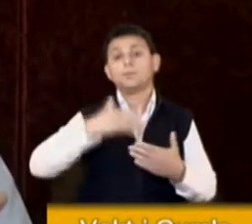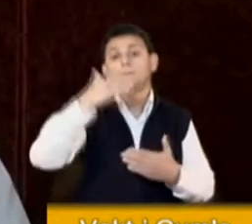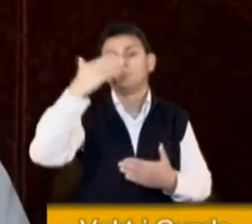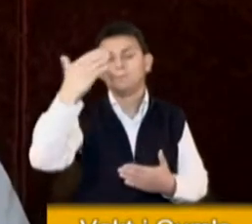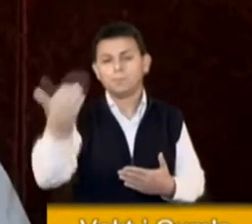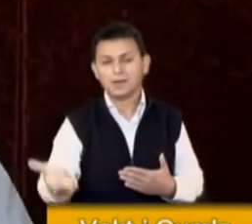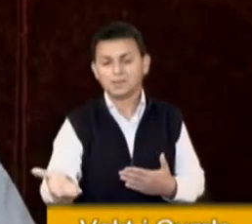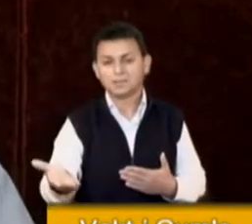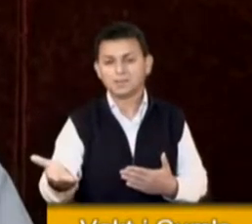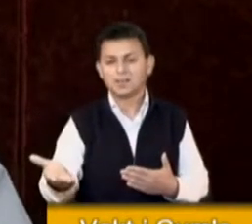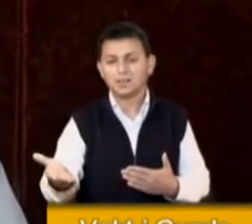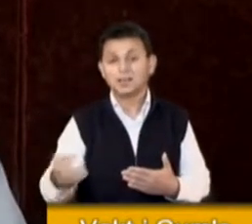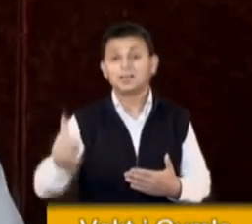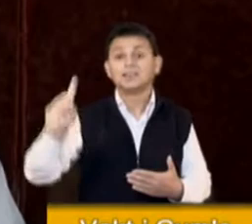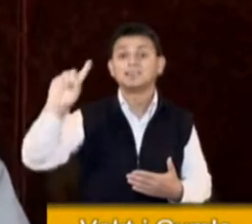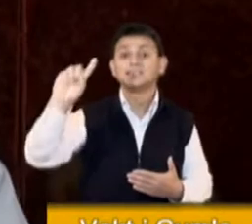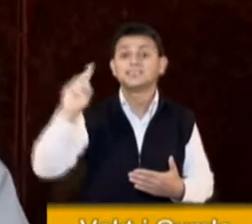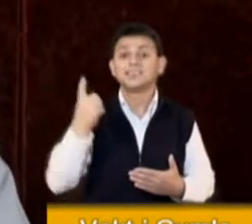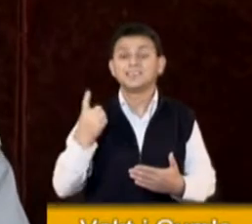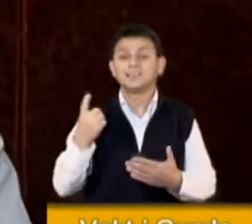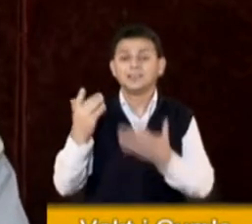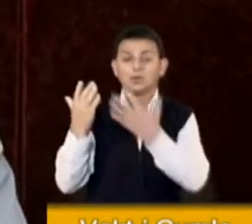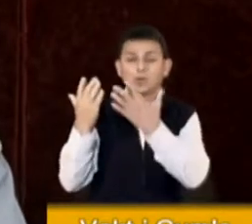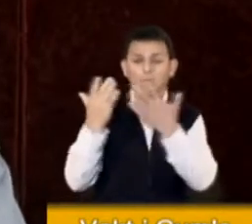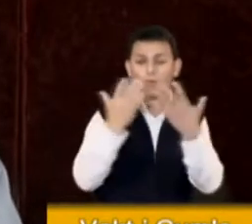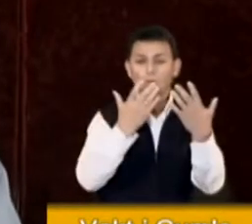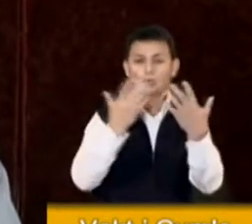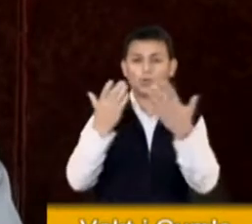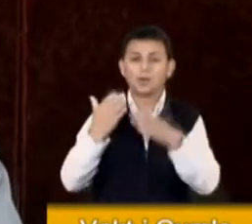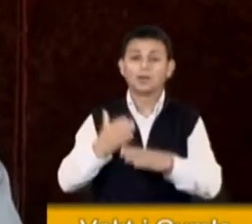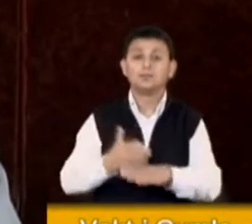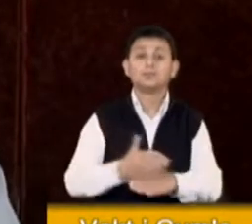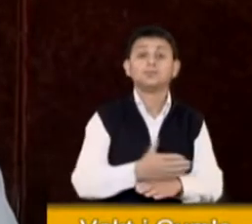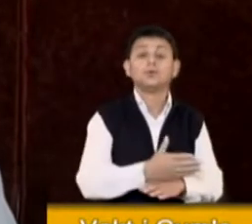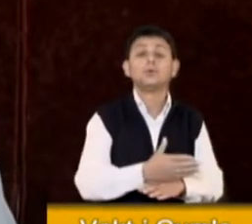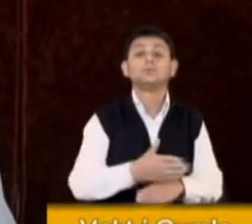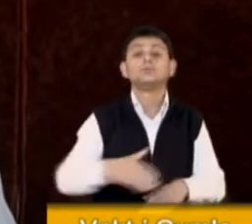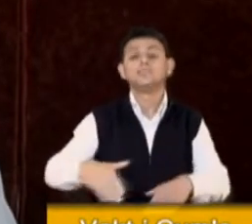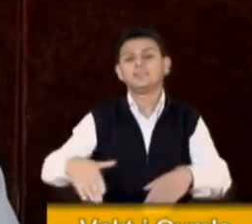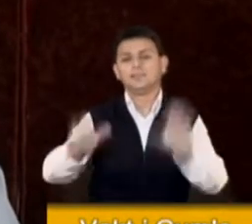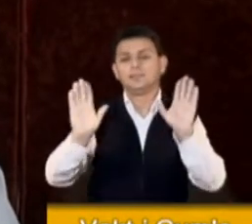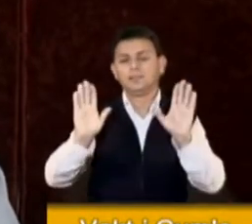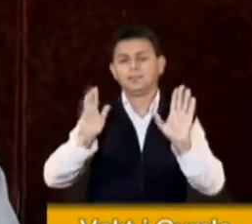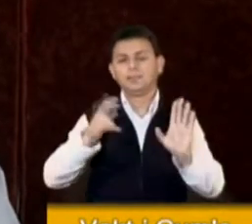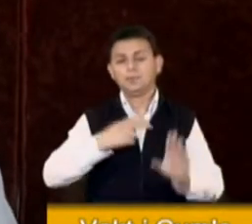manası anlaşılmayan, ne denildiği belli olmayan, hatta kağıt üzerine yazmak suretiyle